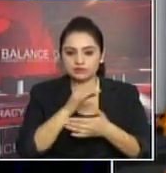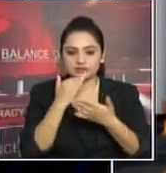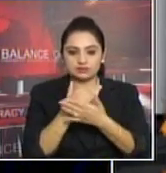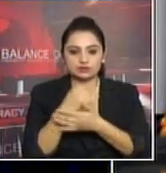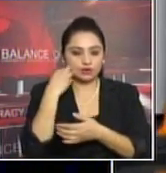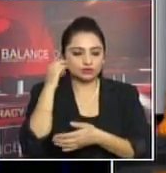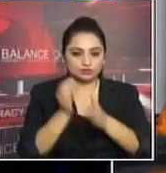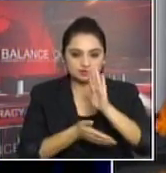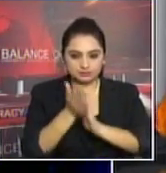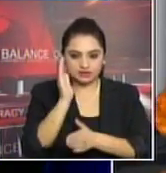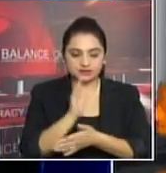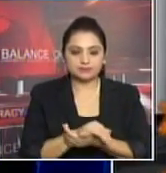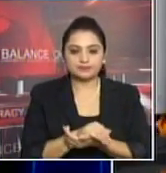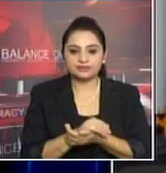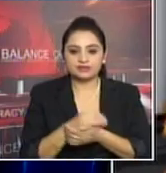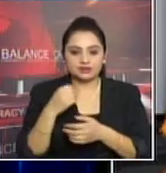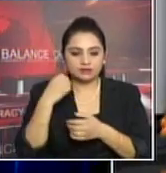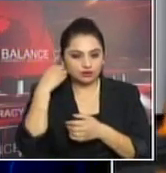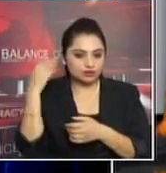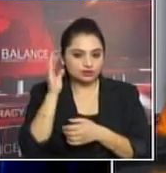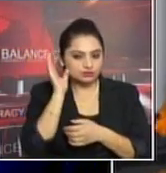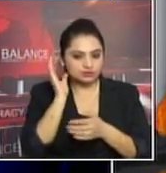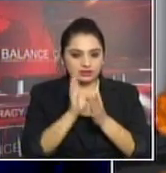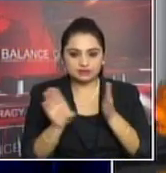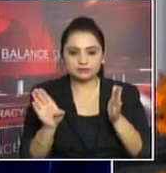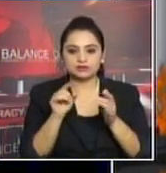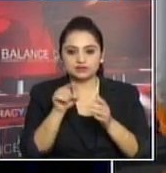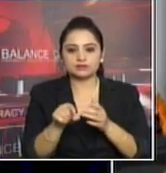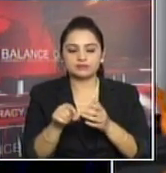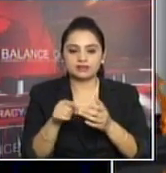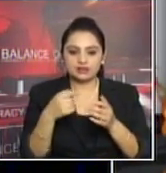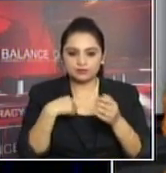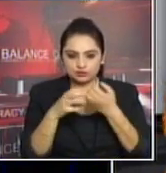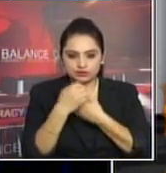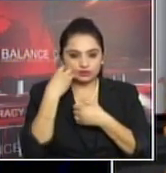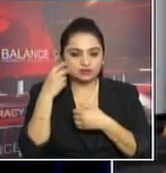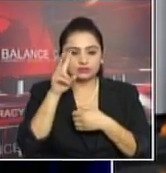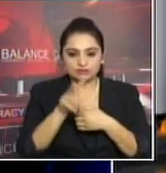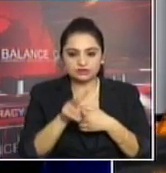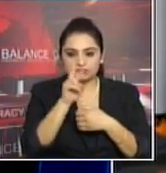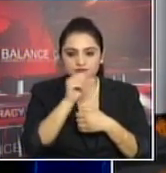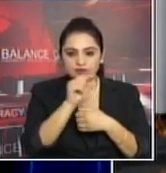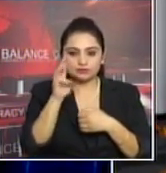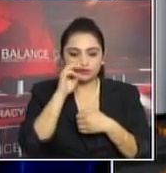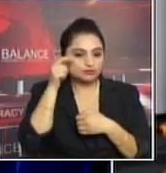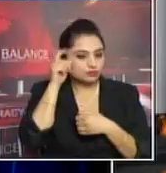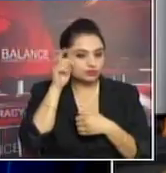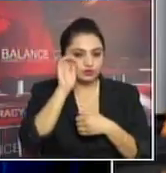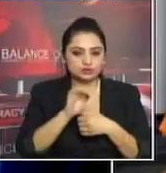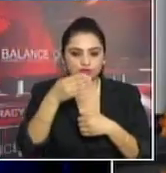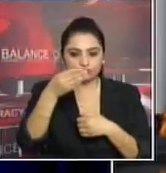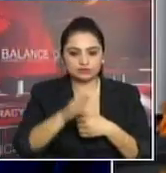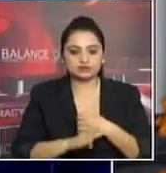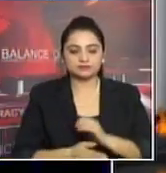स्पेसल प्याकेज हो हट न्युज एक्सप्रेस। हट न्युज एक्सप्रेसबाट तपाईँले हाम्रो देशको तात्तातो अवस्था र त्यसको इन्स्ट्यान्ट प्रभाव आकलन